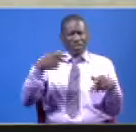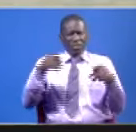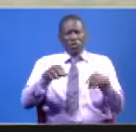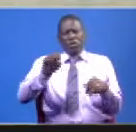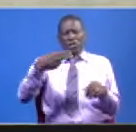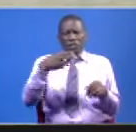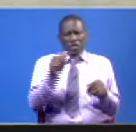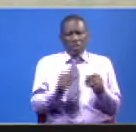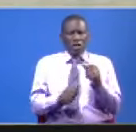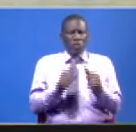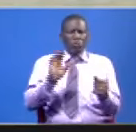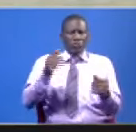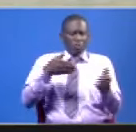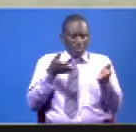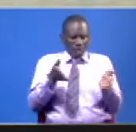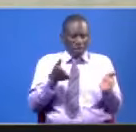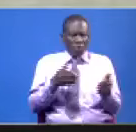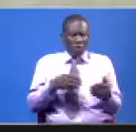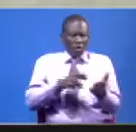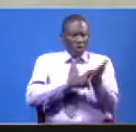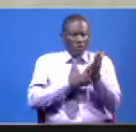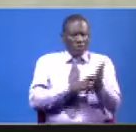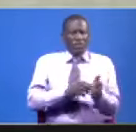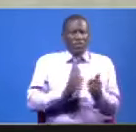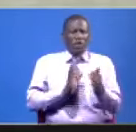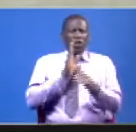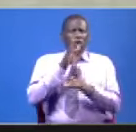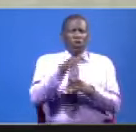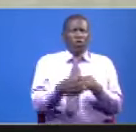SHA ambayo kufikia sasa imesajili wa